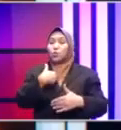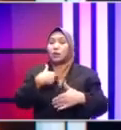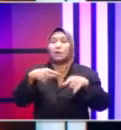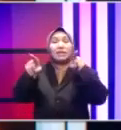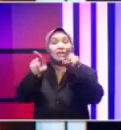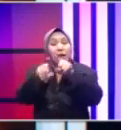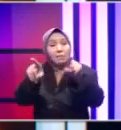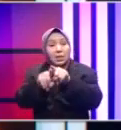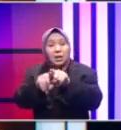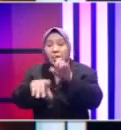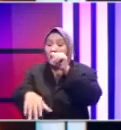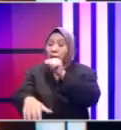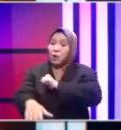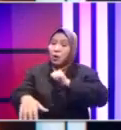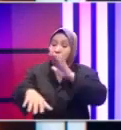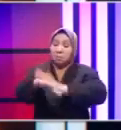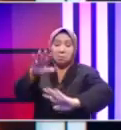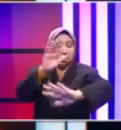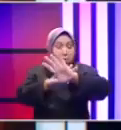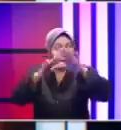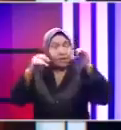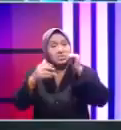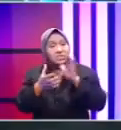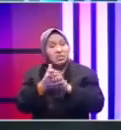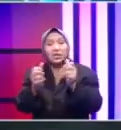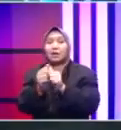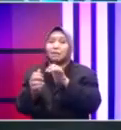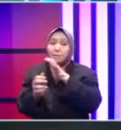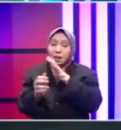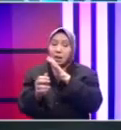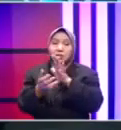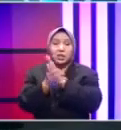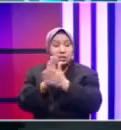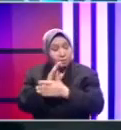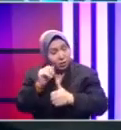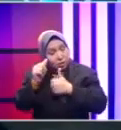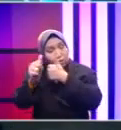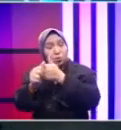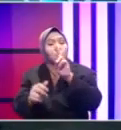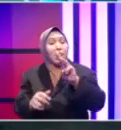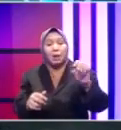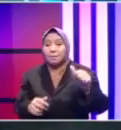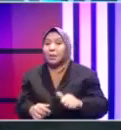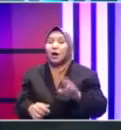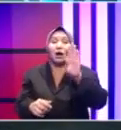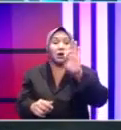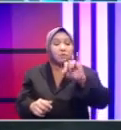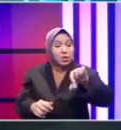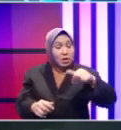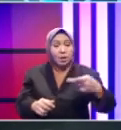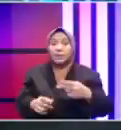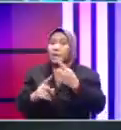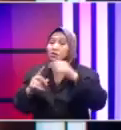menyamakan anggota badan istri diet dengan Ibunya dan menurut ulama Fika Bilamana seorang suami